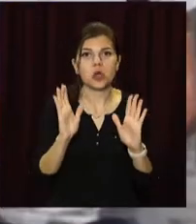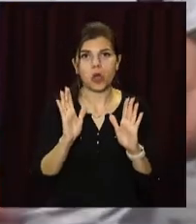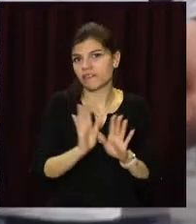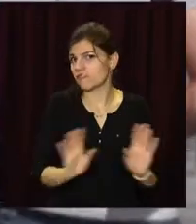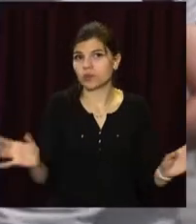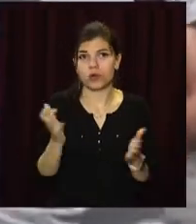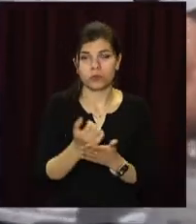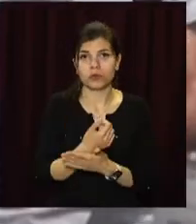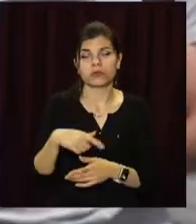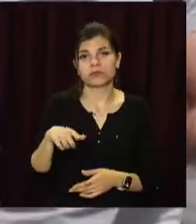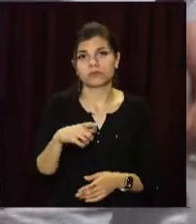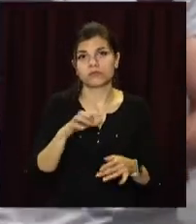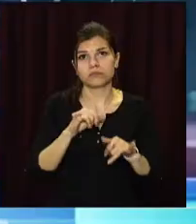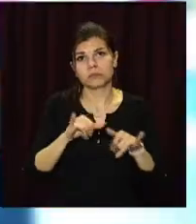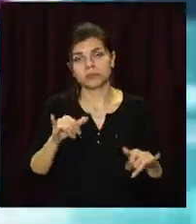приміщеннях.